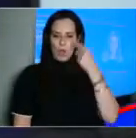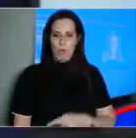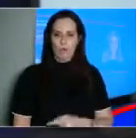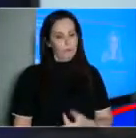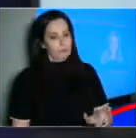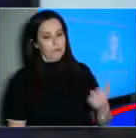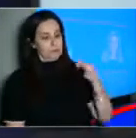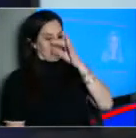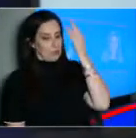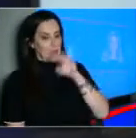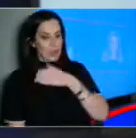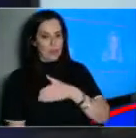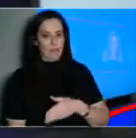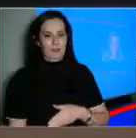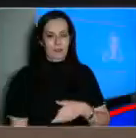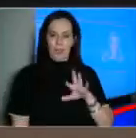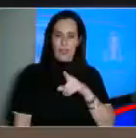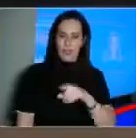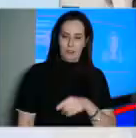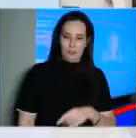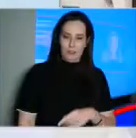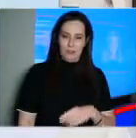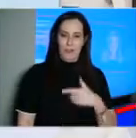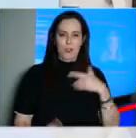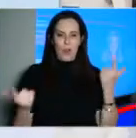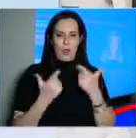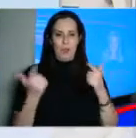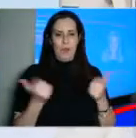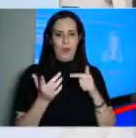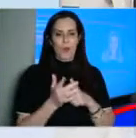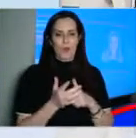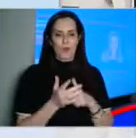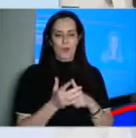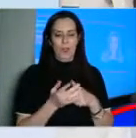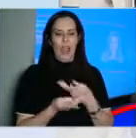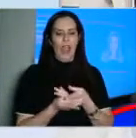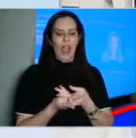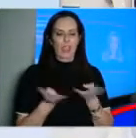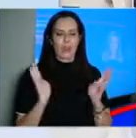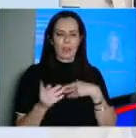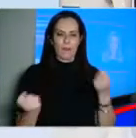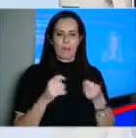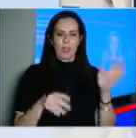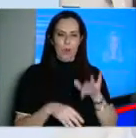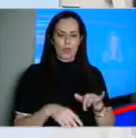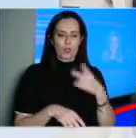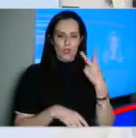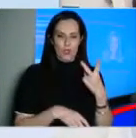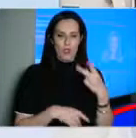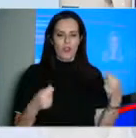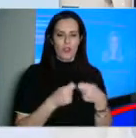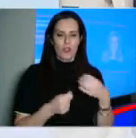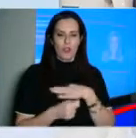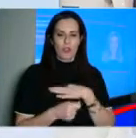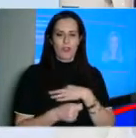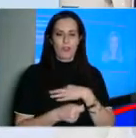אשרייך. וראות, איך את... לא יכולתי עכשיו... אני חוגגת באירוע שנקרא חשופות, אירוע שאני מפיקה עם עוד שתי שותפות